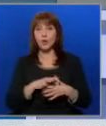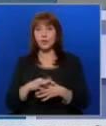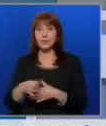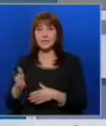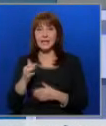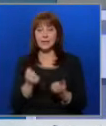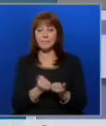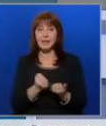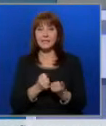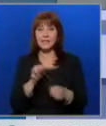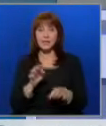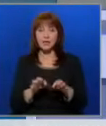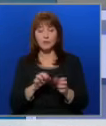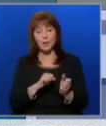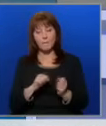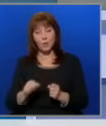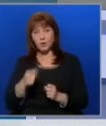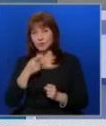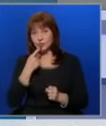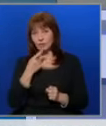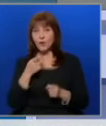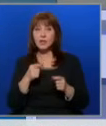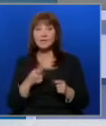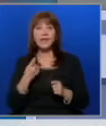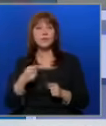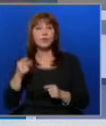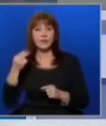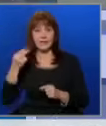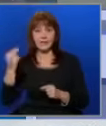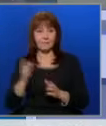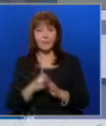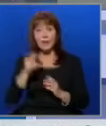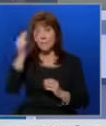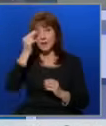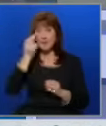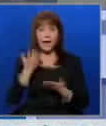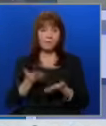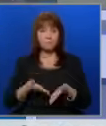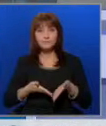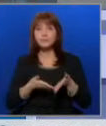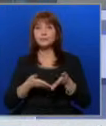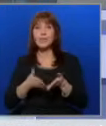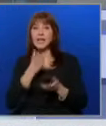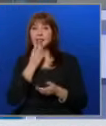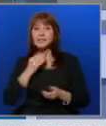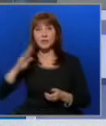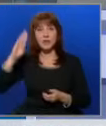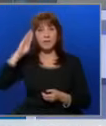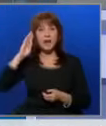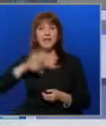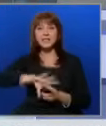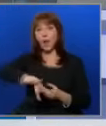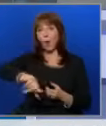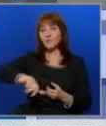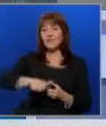ще говорим отново по-късно в емисията. Сега към другите теми от деня. България съдейства на израелската армия за отвлечените